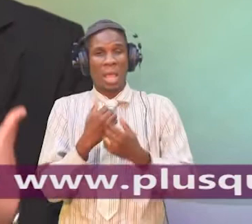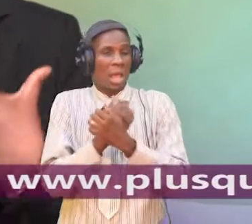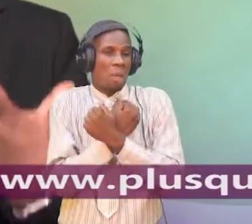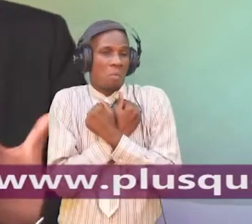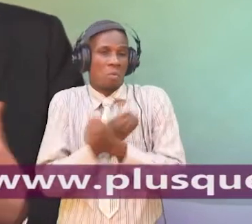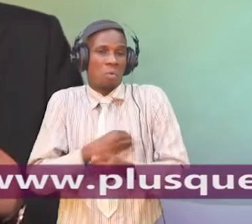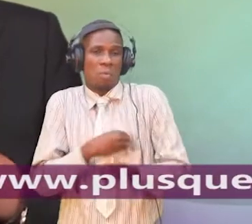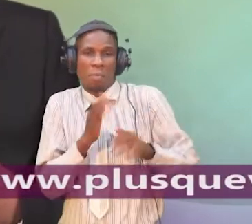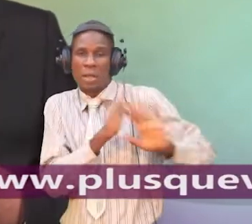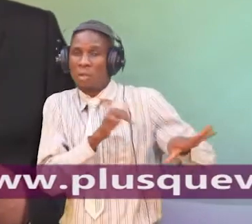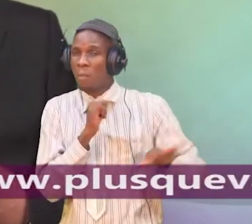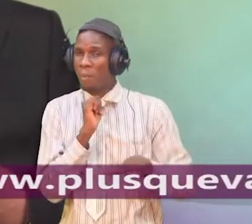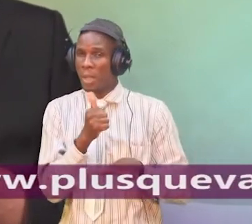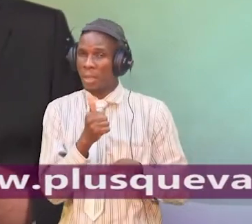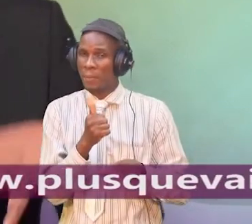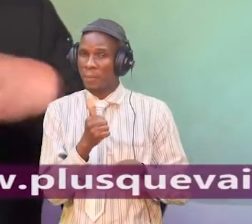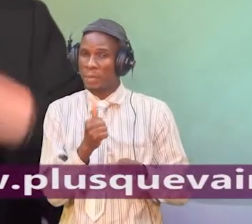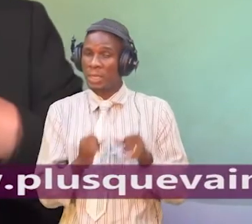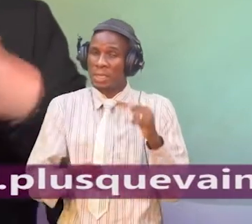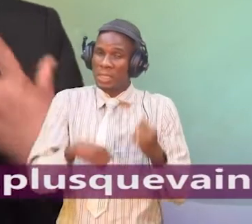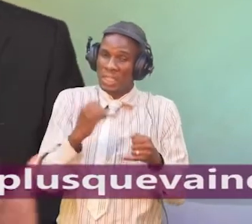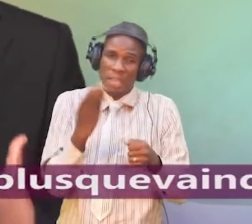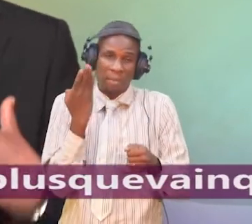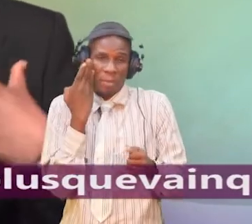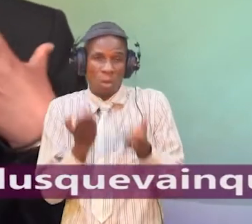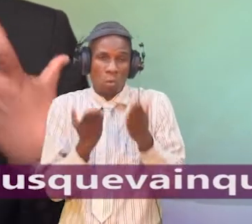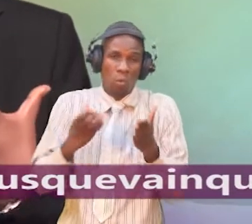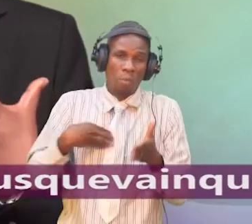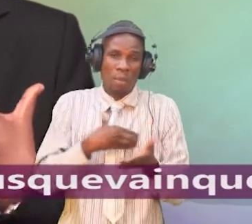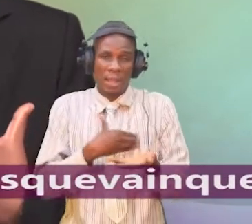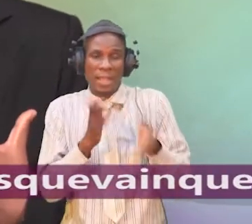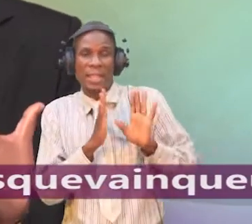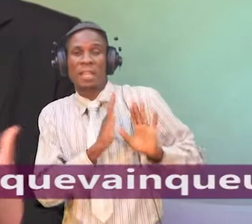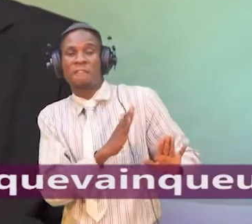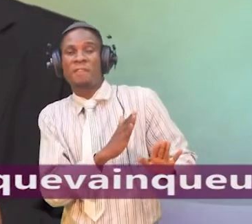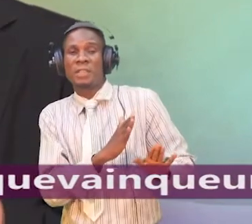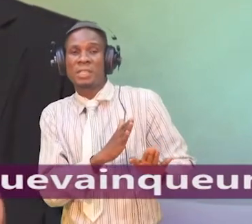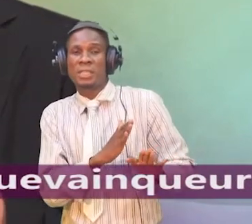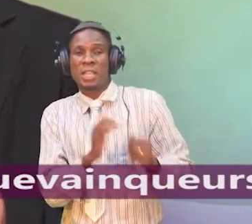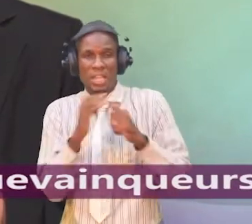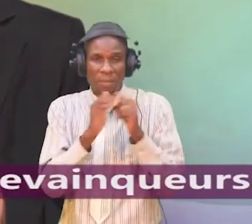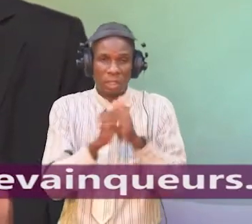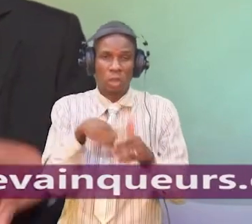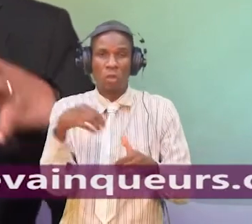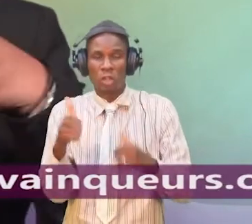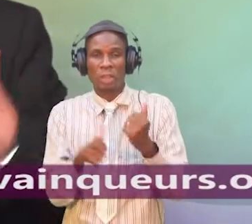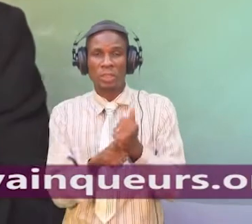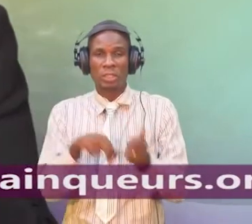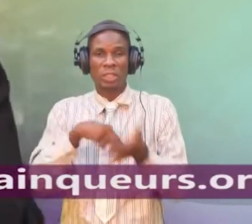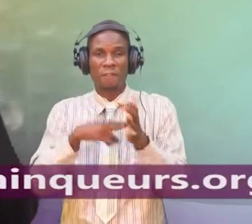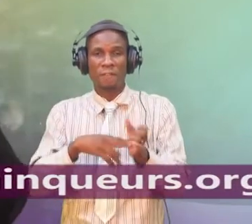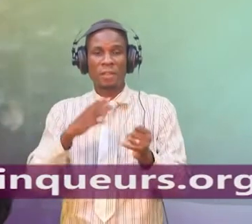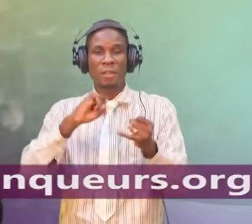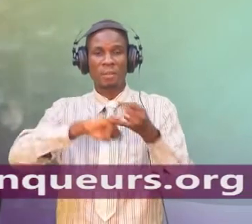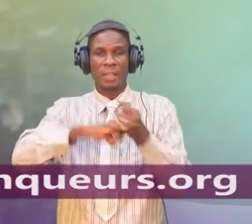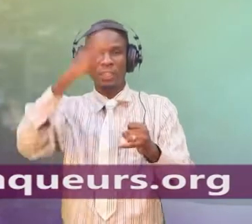tubela na masumu mpe ko yeba ko solola malamu. Ko boya penda ko limbisa moninga yango ezali ebandeli ya ba divorce